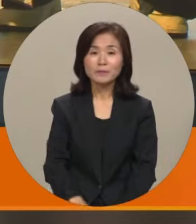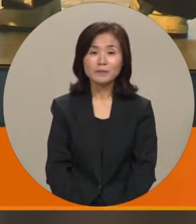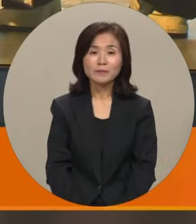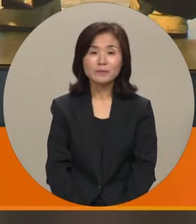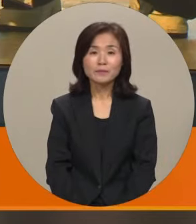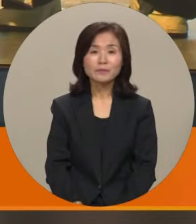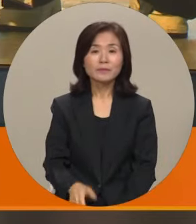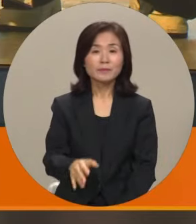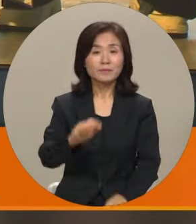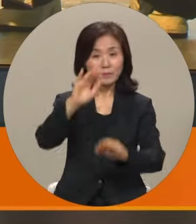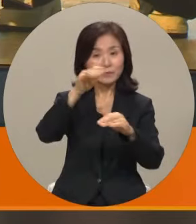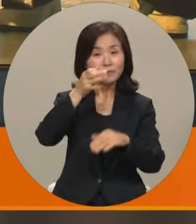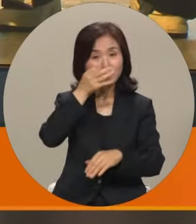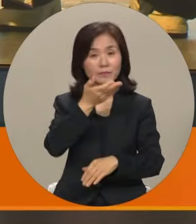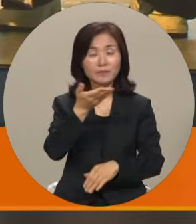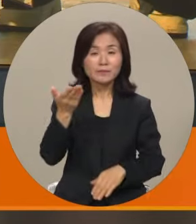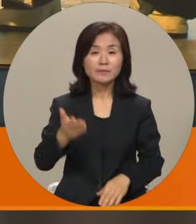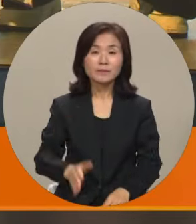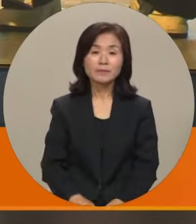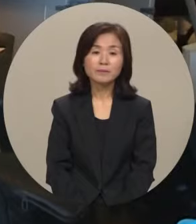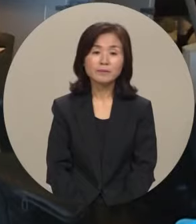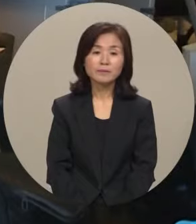황대훈 기자가 그 현장을 취재했습니다.